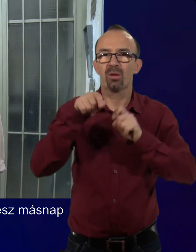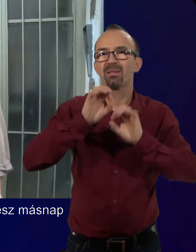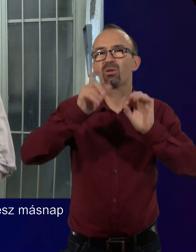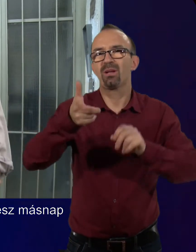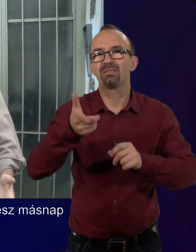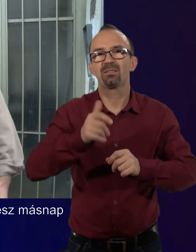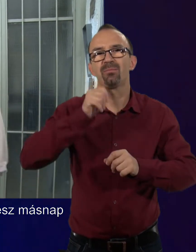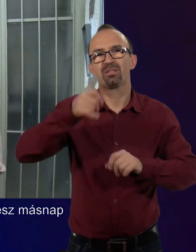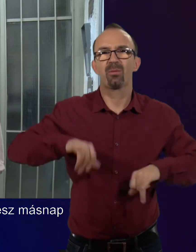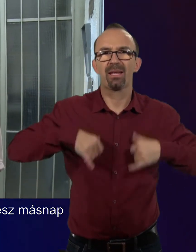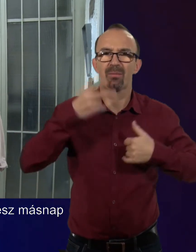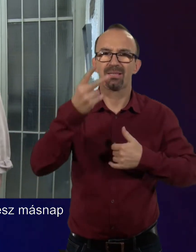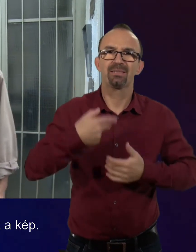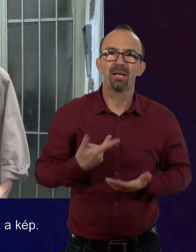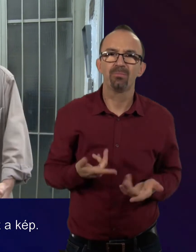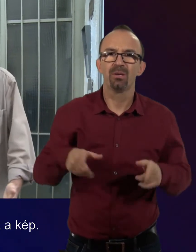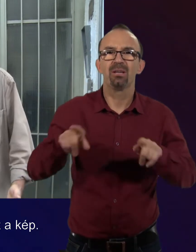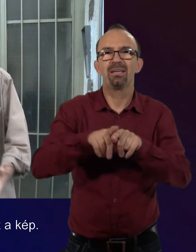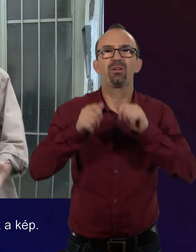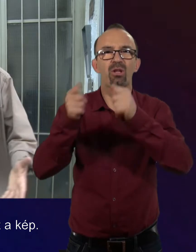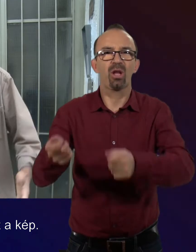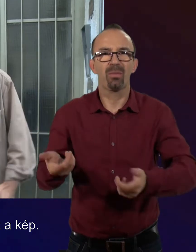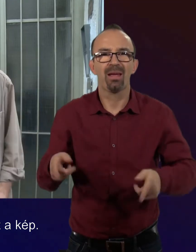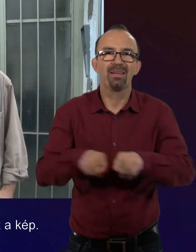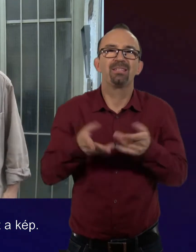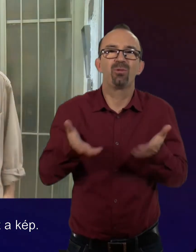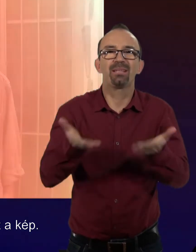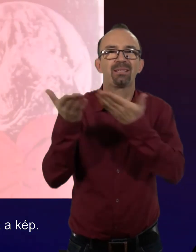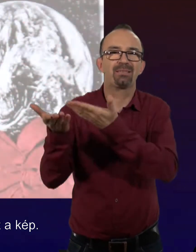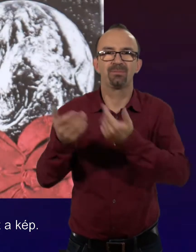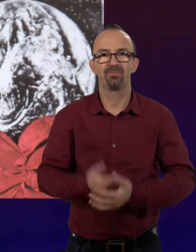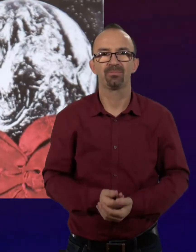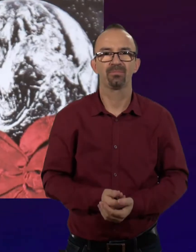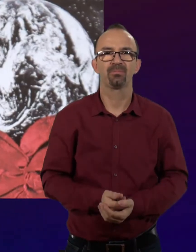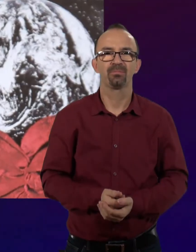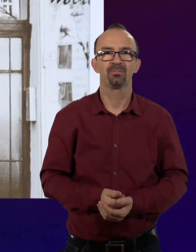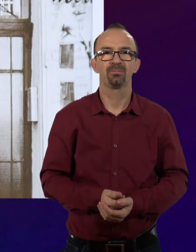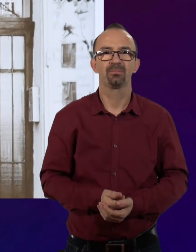ez így jó lesz másnap reggel. És így adtam le, tehát így született ez a kép.